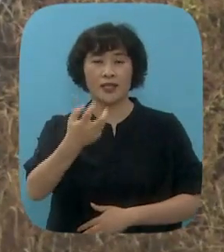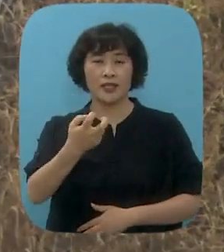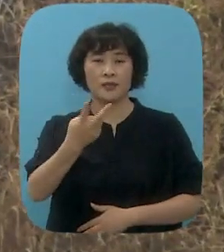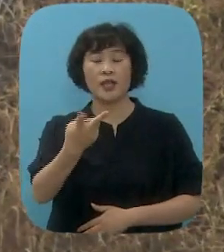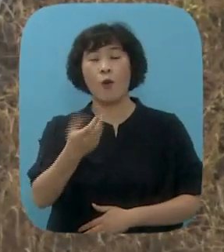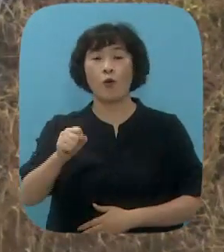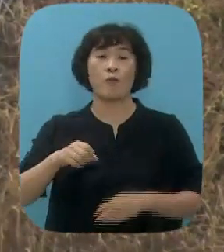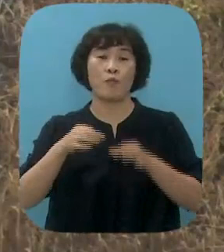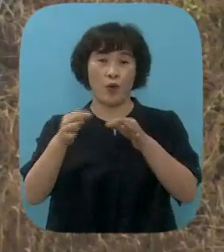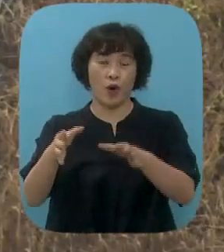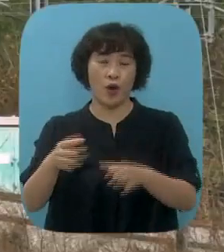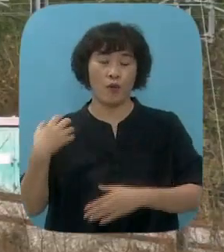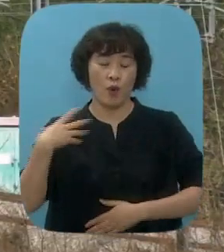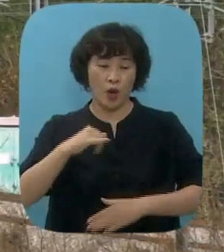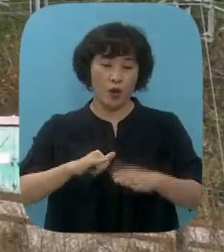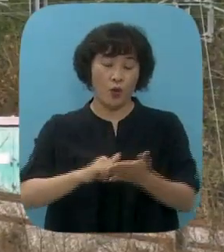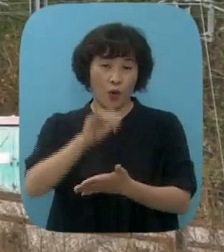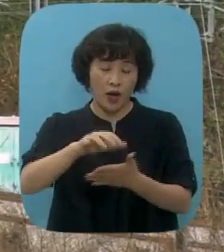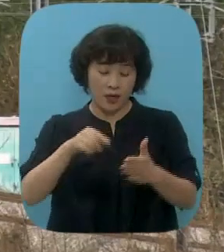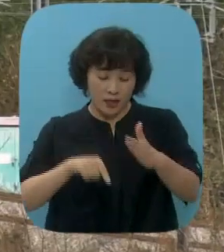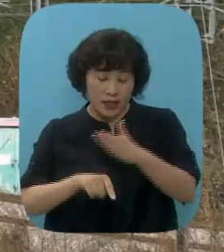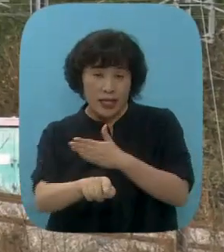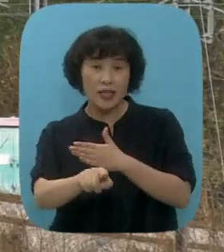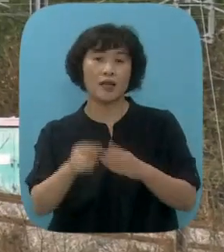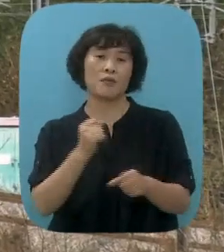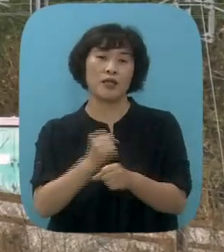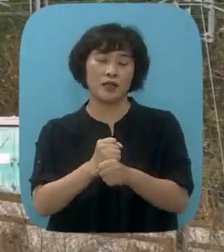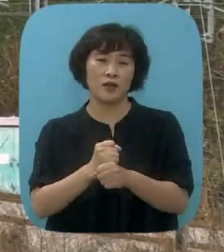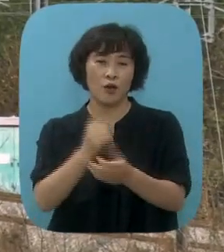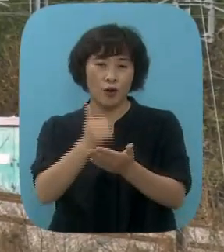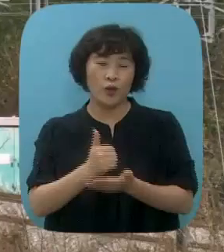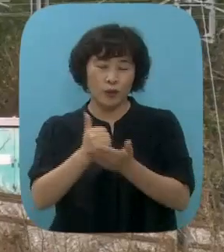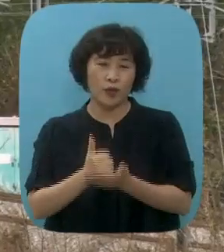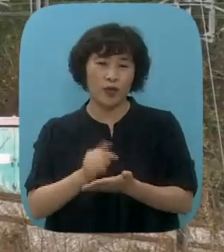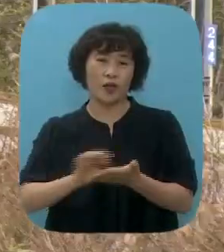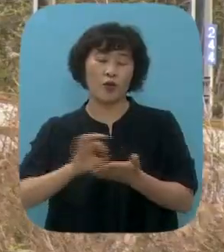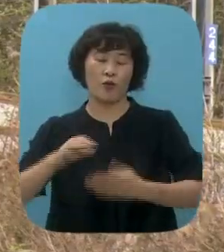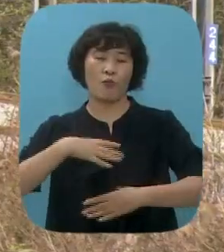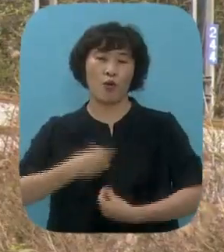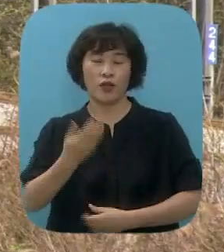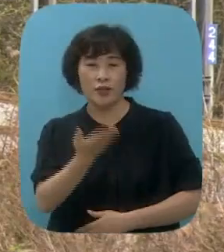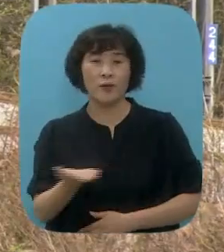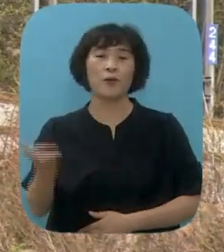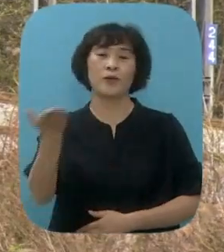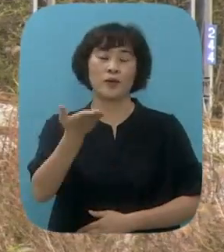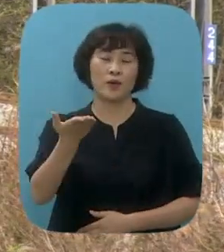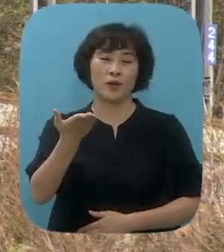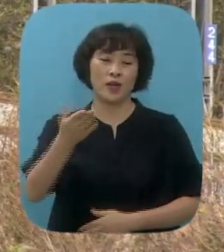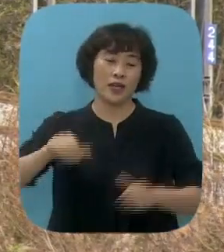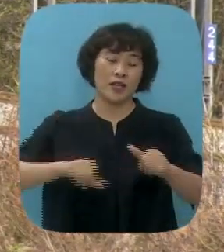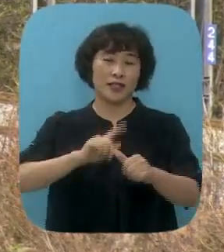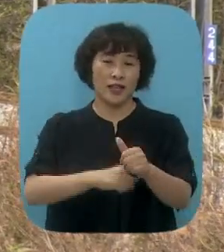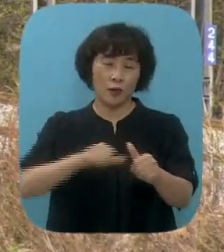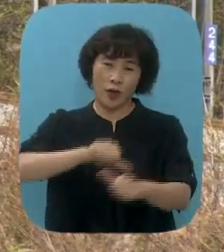3,372억 원이 투입되며 무안공항역을 지하에 설치해 여객의 청사 접근성과 이용 편의를 높이고 주변